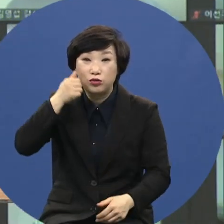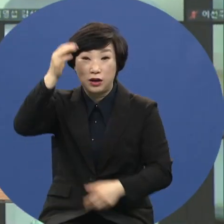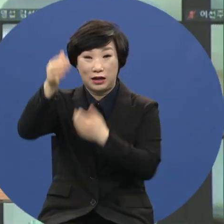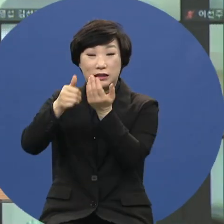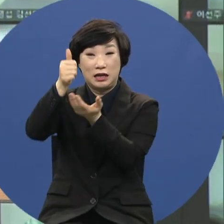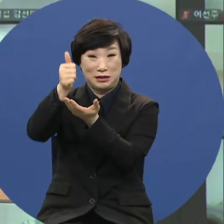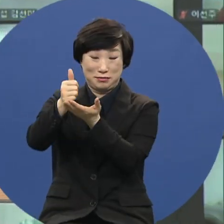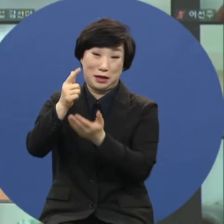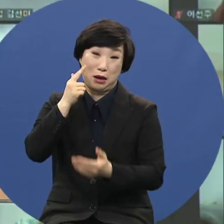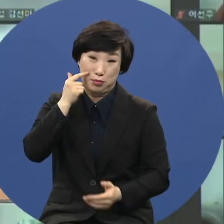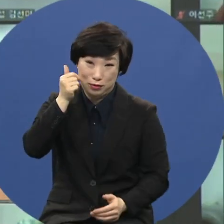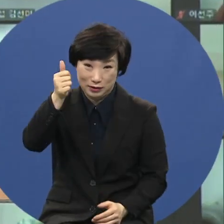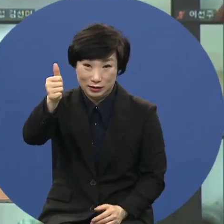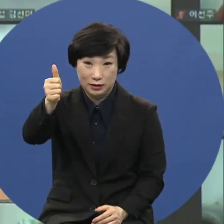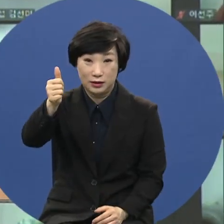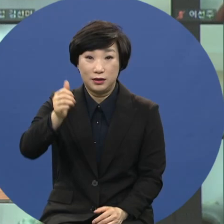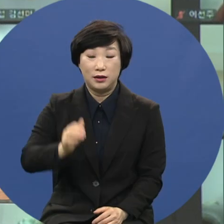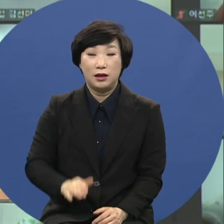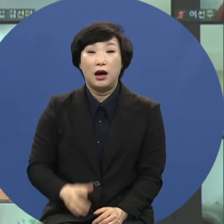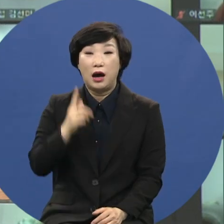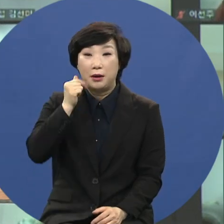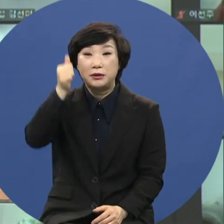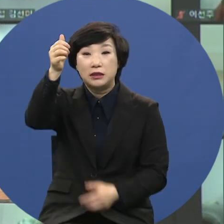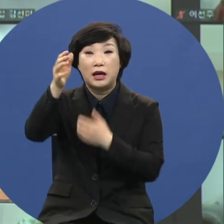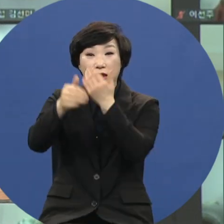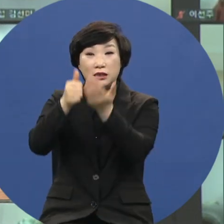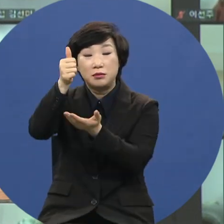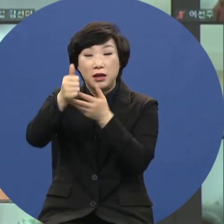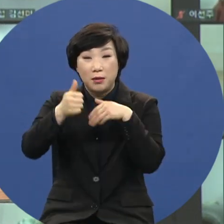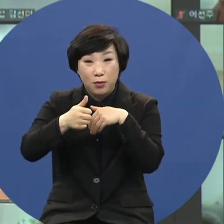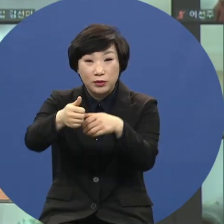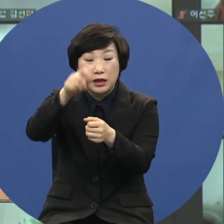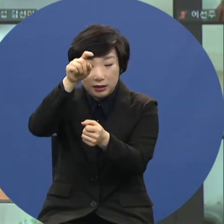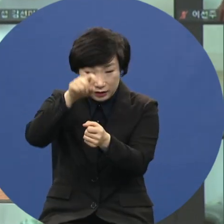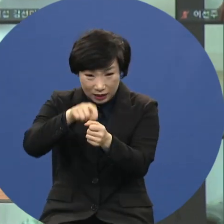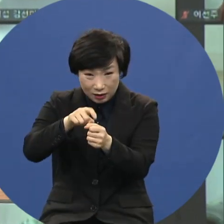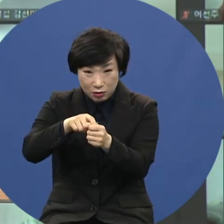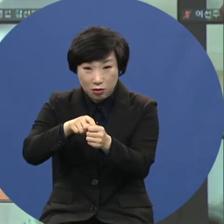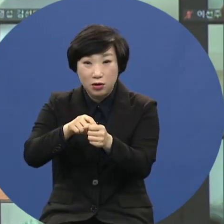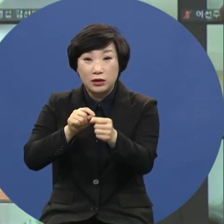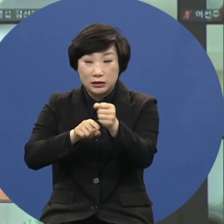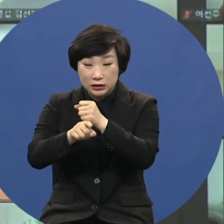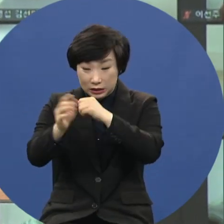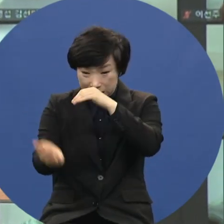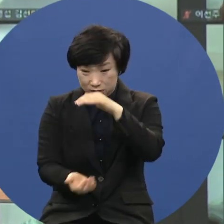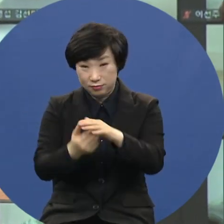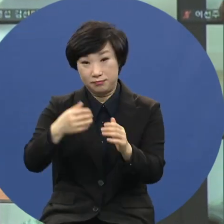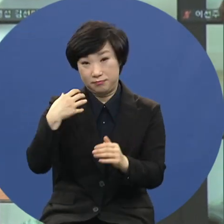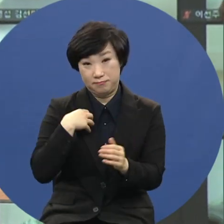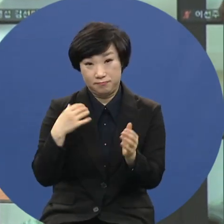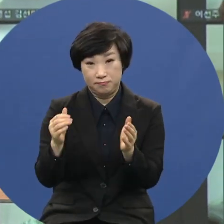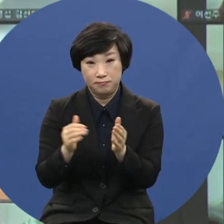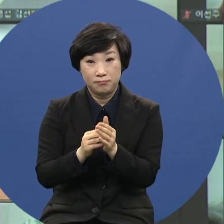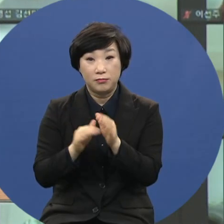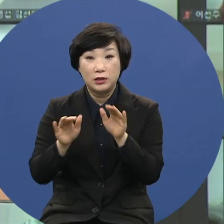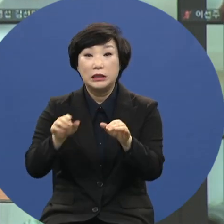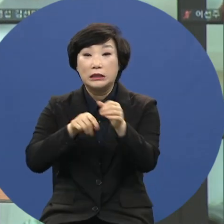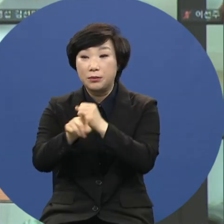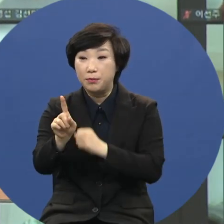하나님 아버지신데 아버지가 보낸 그대로 뜻을 이루어 왔다. 그